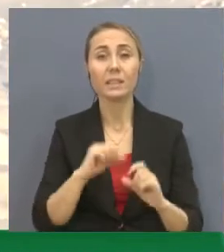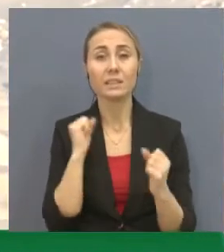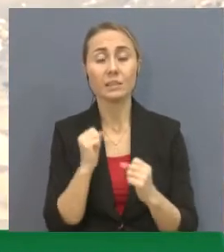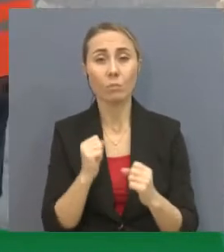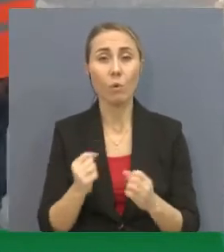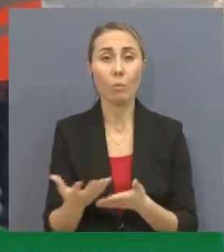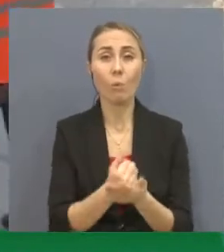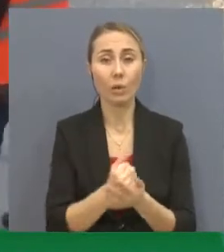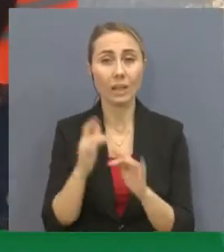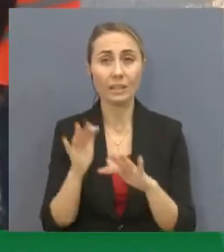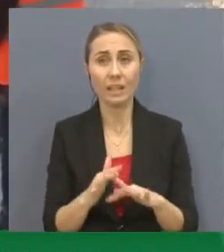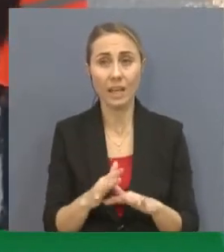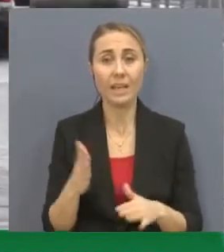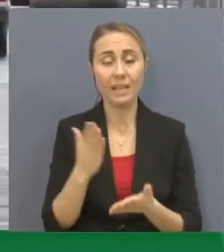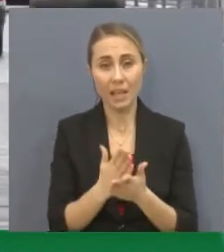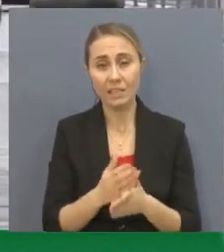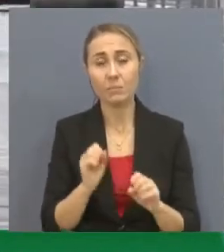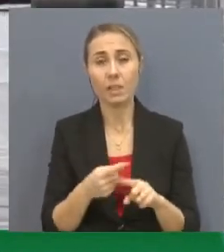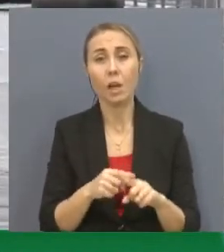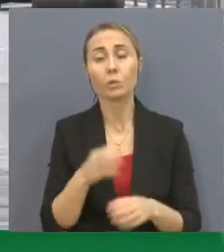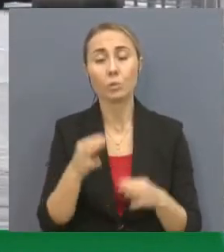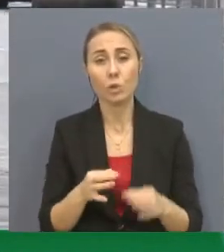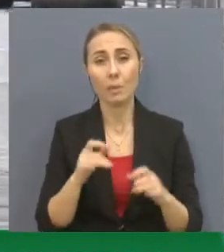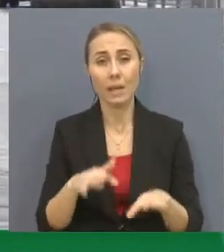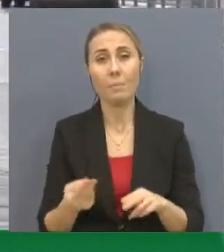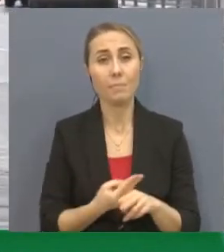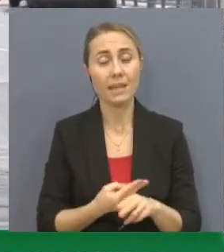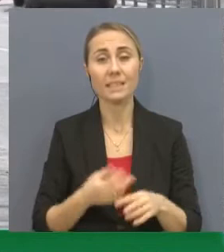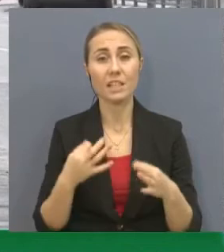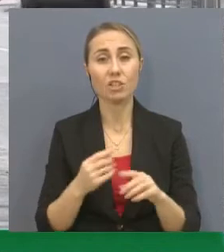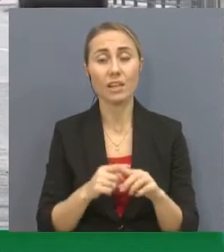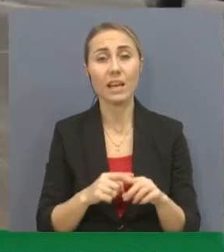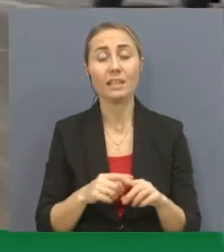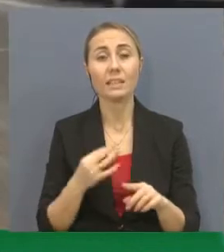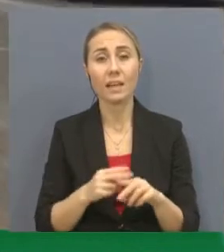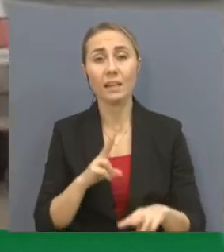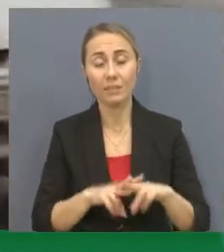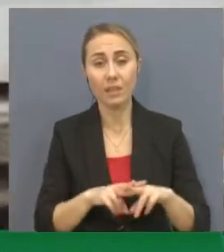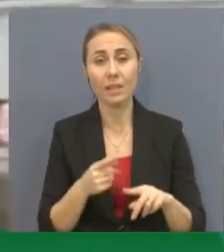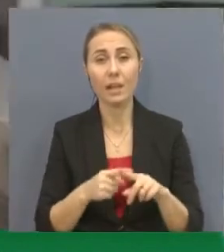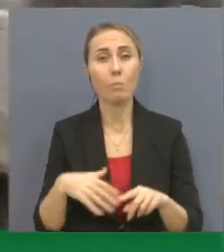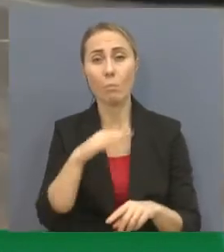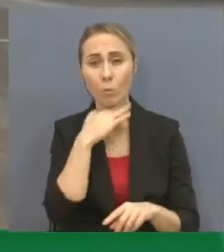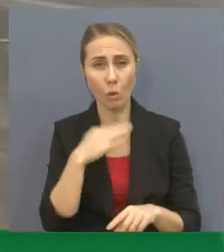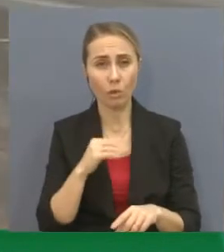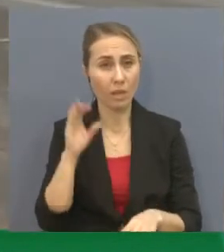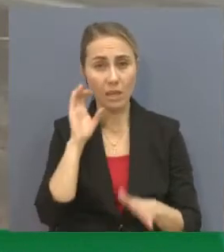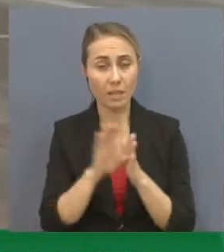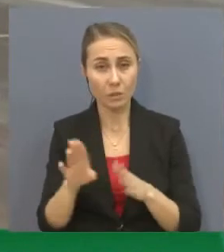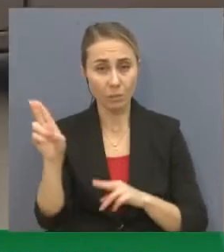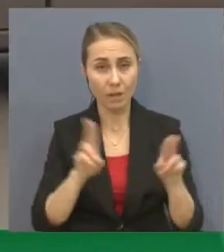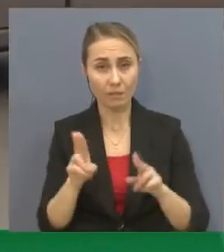все же имея возможность исполнить судебное решение без лишения свободы многие нарушители закона злостно пренебрегают правилами